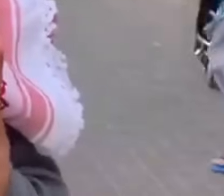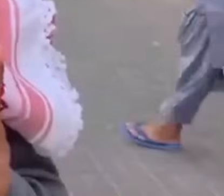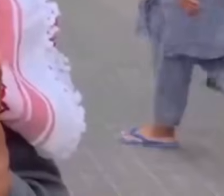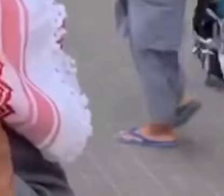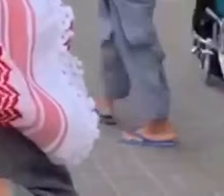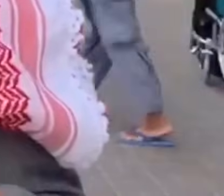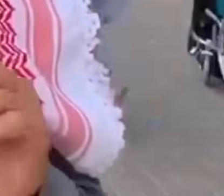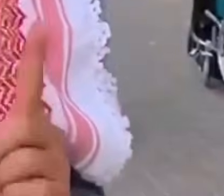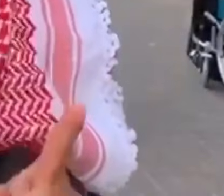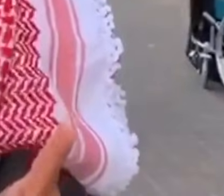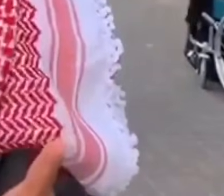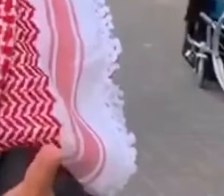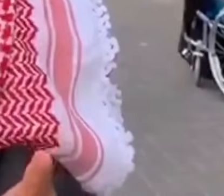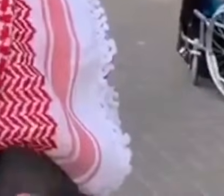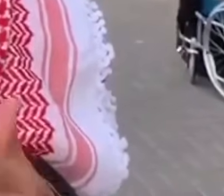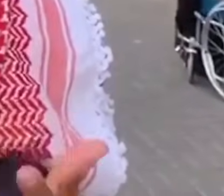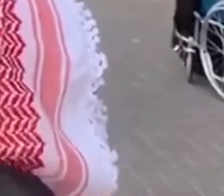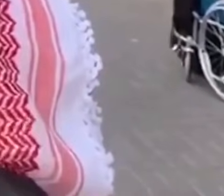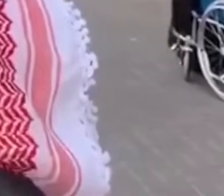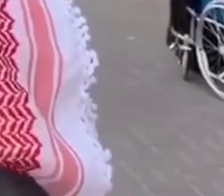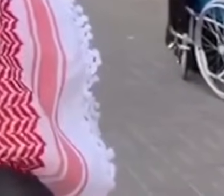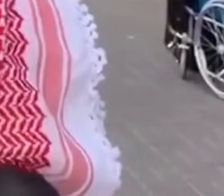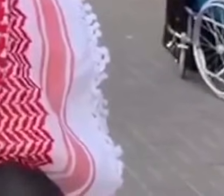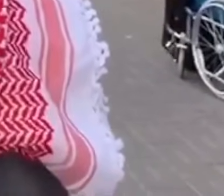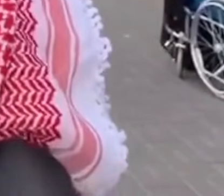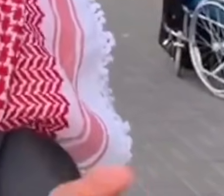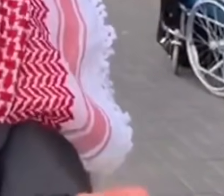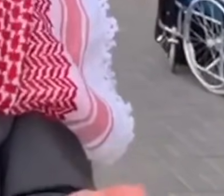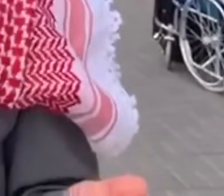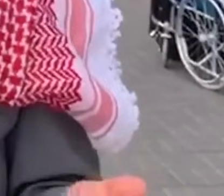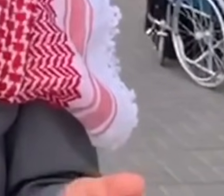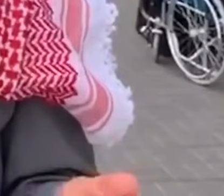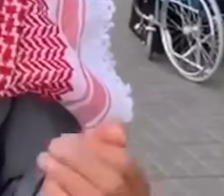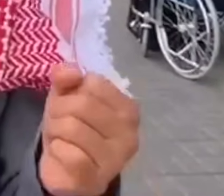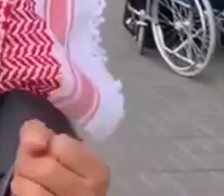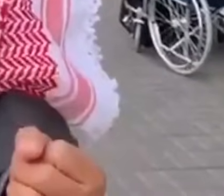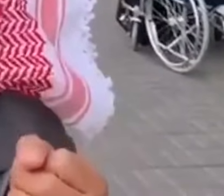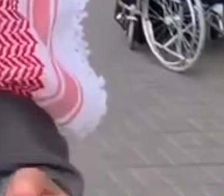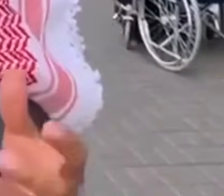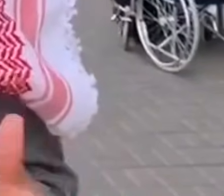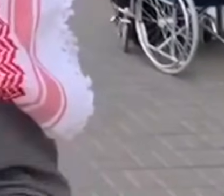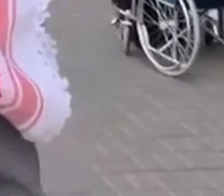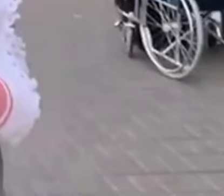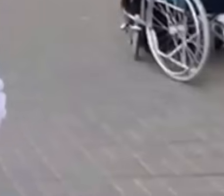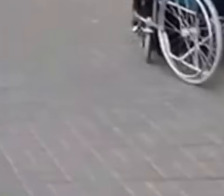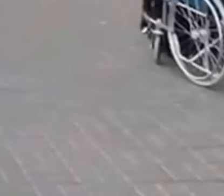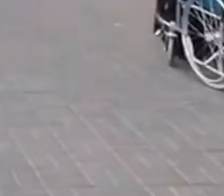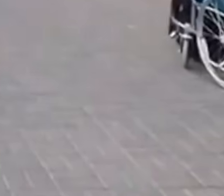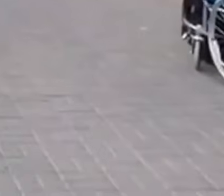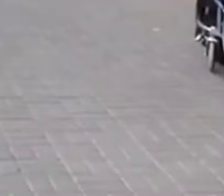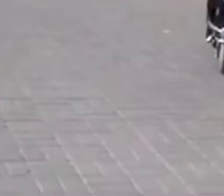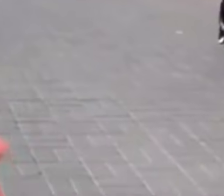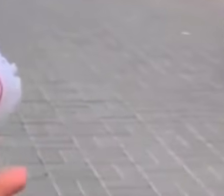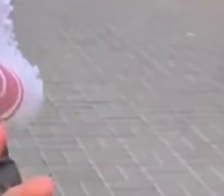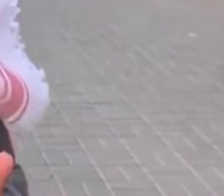syaratnya amal cuma 2, niatnya ikhlas dan caranya benar. Dan yang ketiga, tawasobil haq. Mudah-mudahan kegiatan